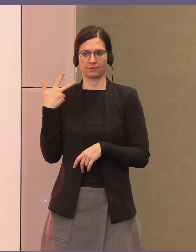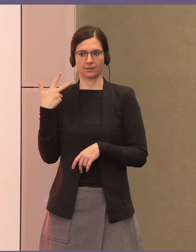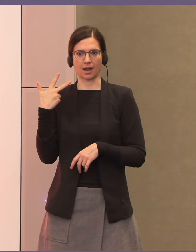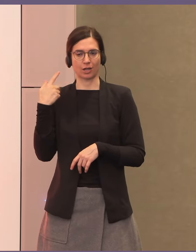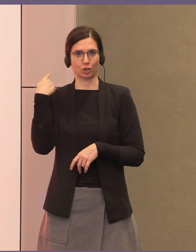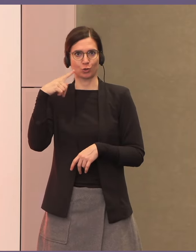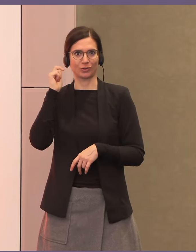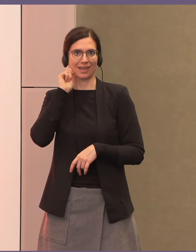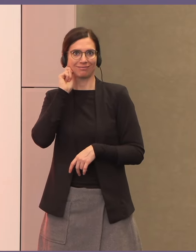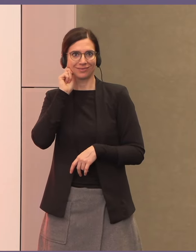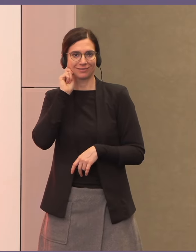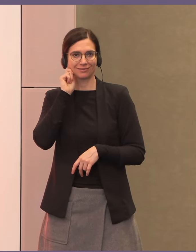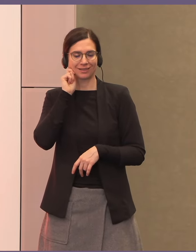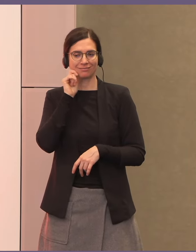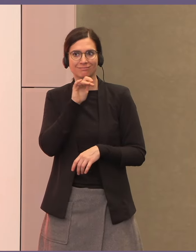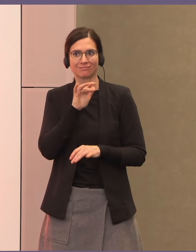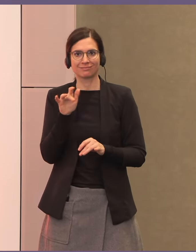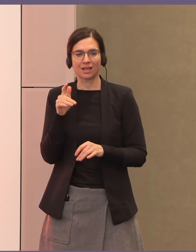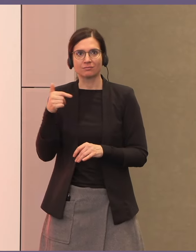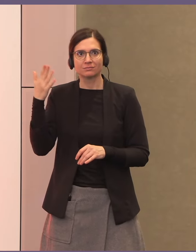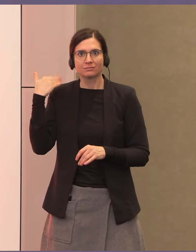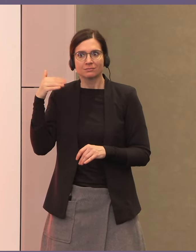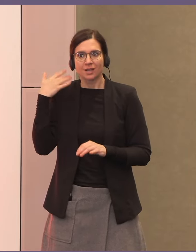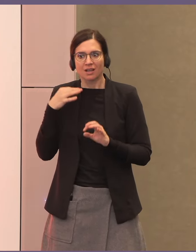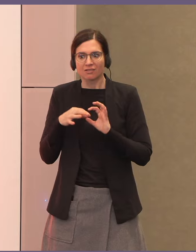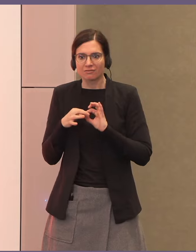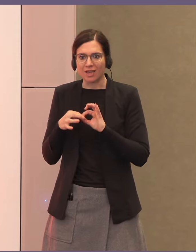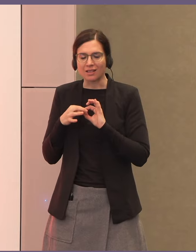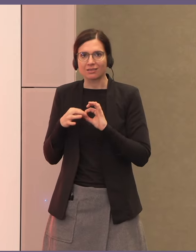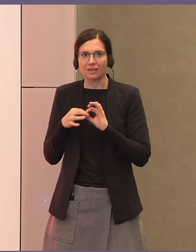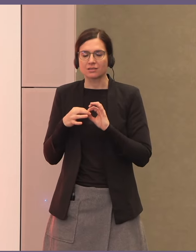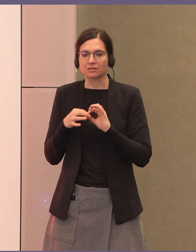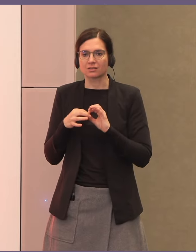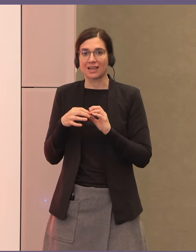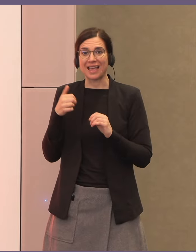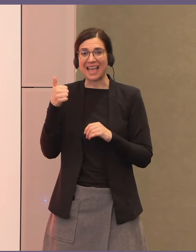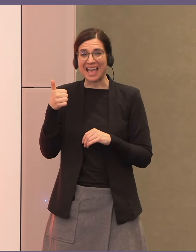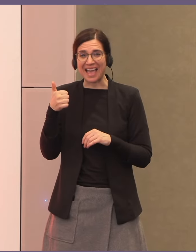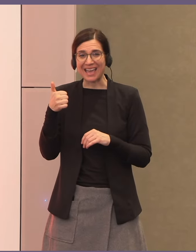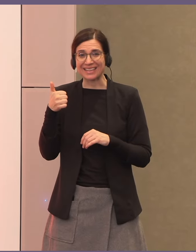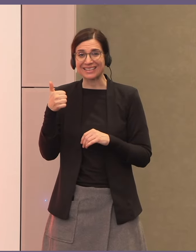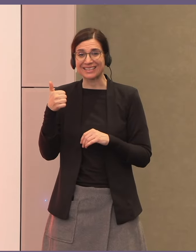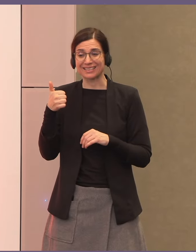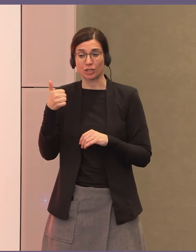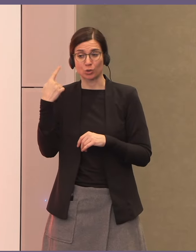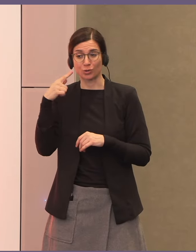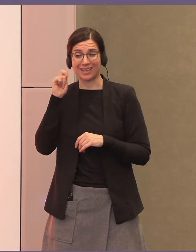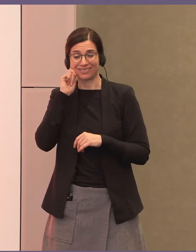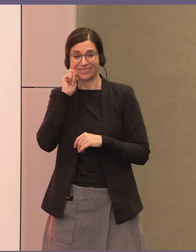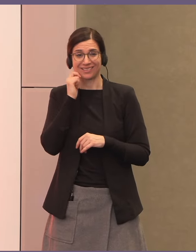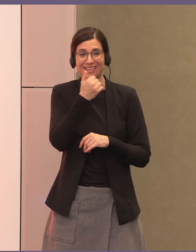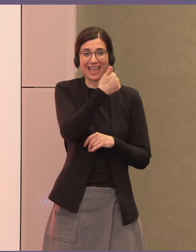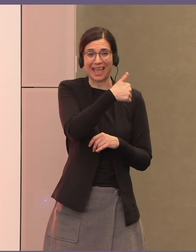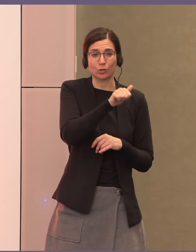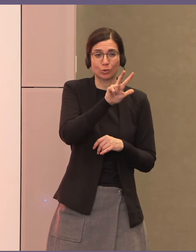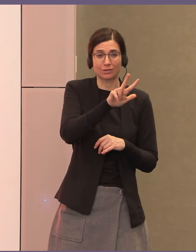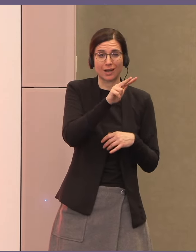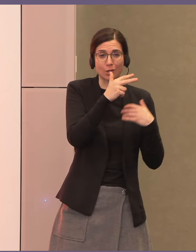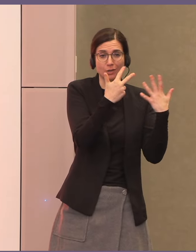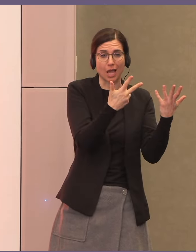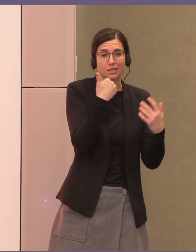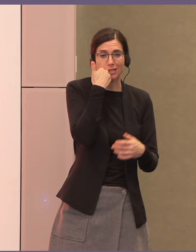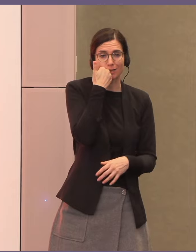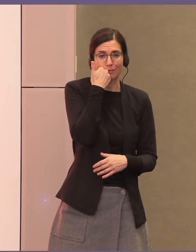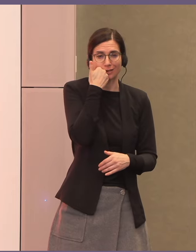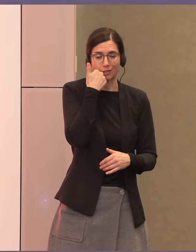Das damalige Verhältnis oder die damaligen Verhältniszahlen zu Studenten lag bei 1 zu 183. Ein Einschub,